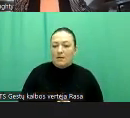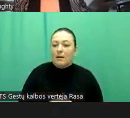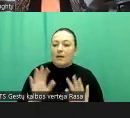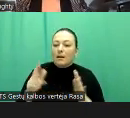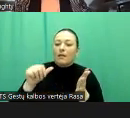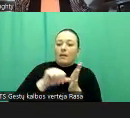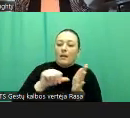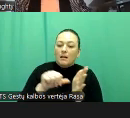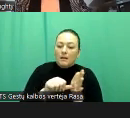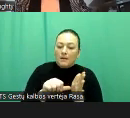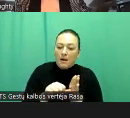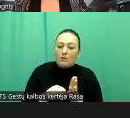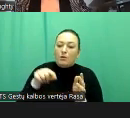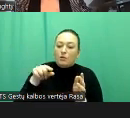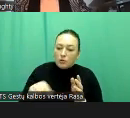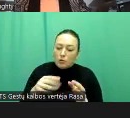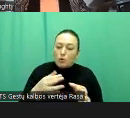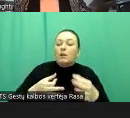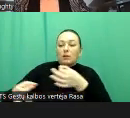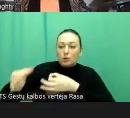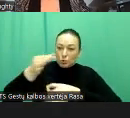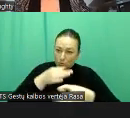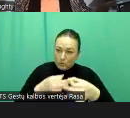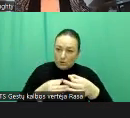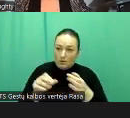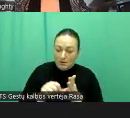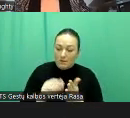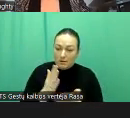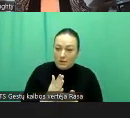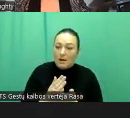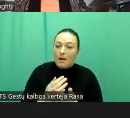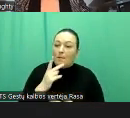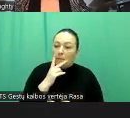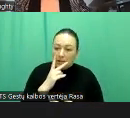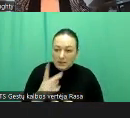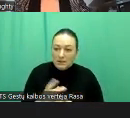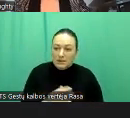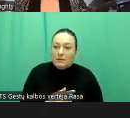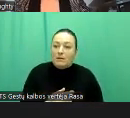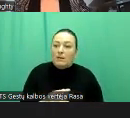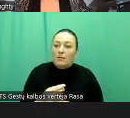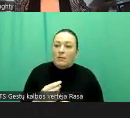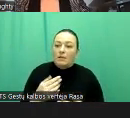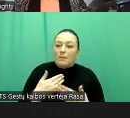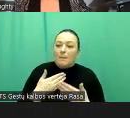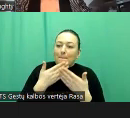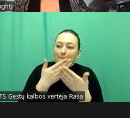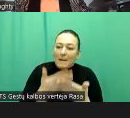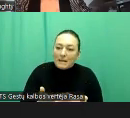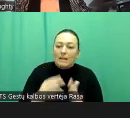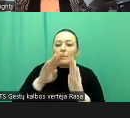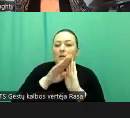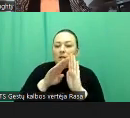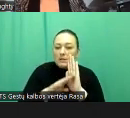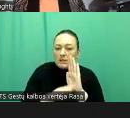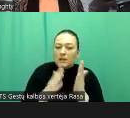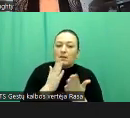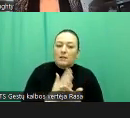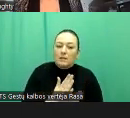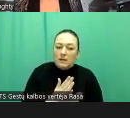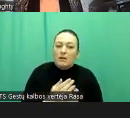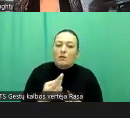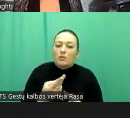dalyvaujate šiuose diskusijose, matysite, kad mes pateikėme tam tikras taisyklės dėl to,